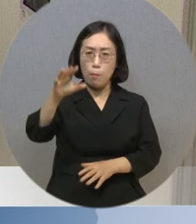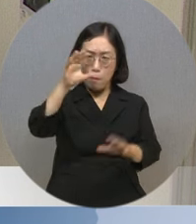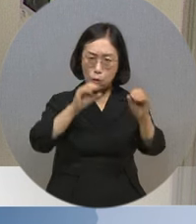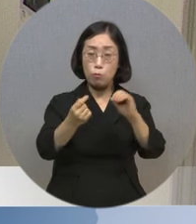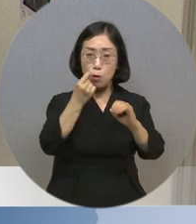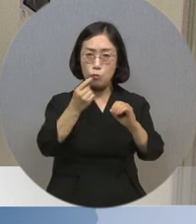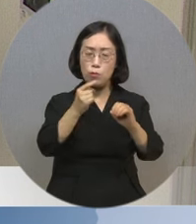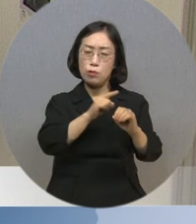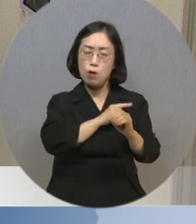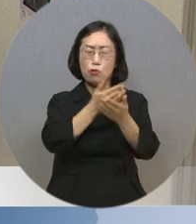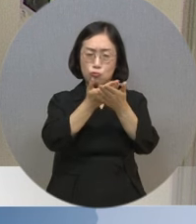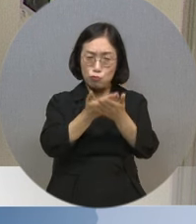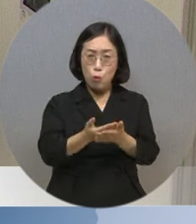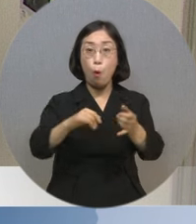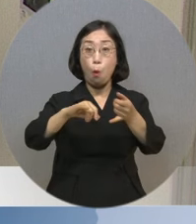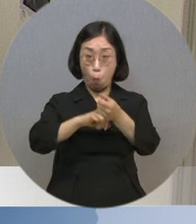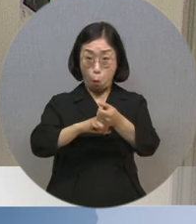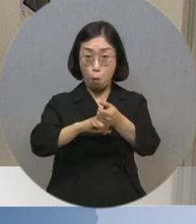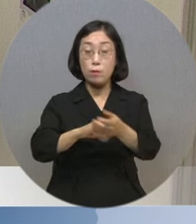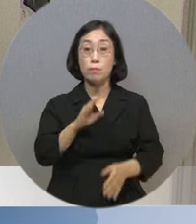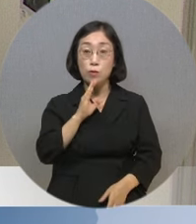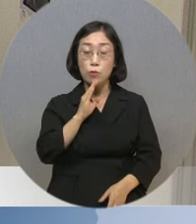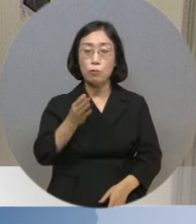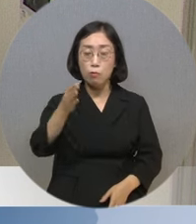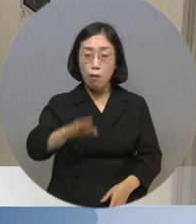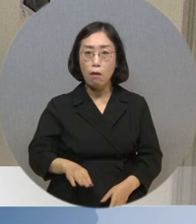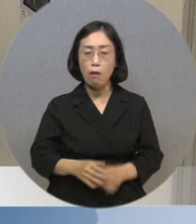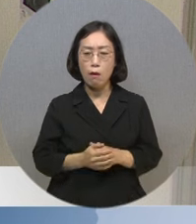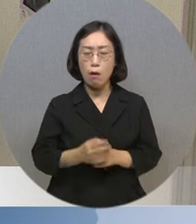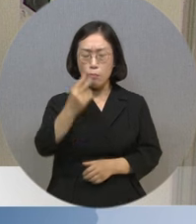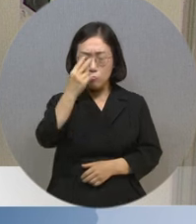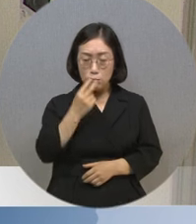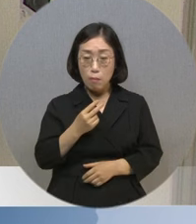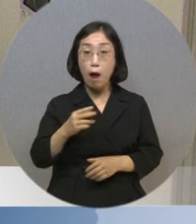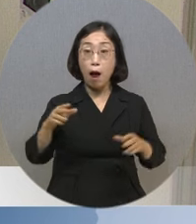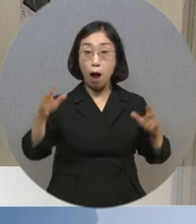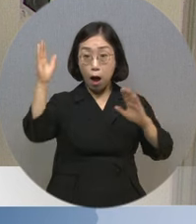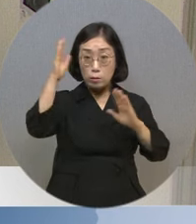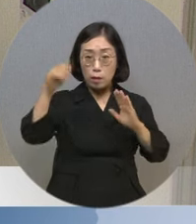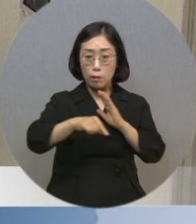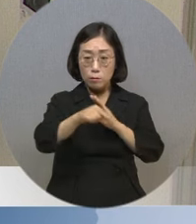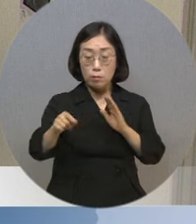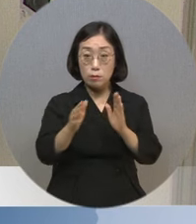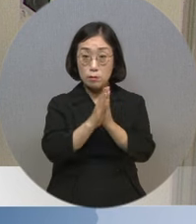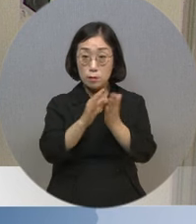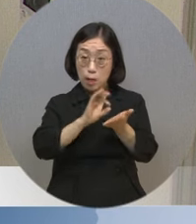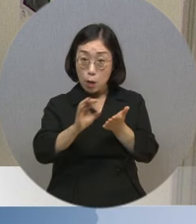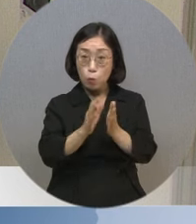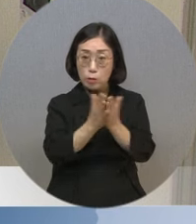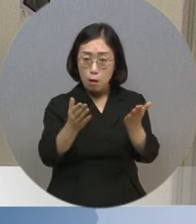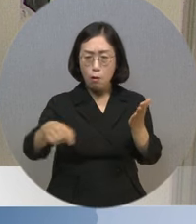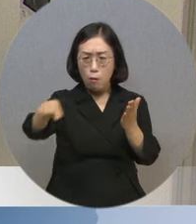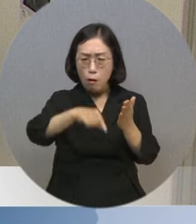있도록 돕는 필수적인 교육서인데요. 그런데 시각장애가 있는 학생들이 사용하는 교과서는 교육